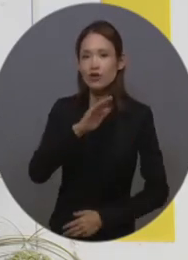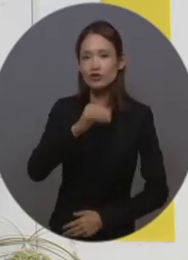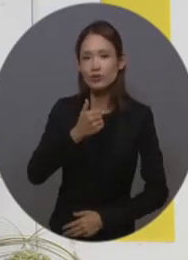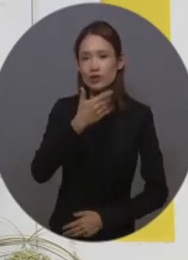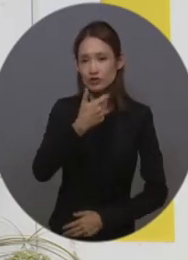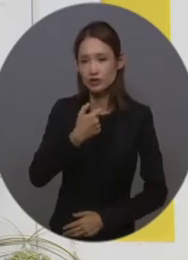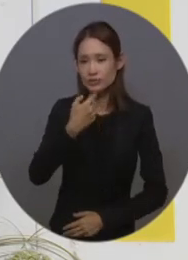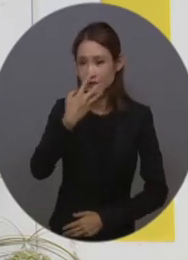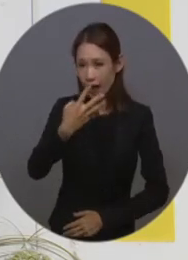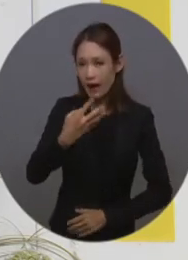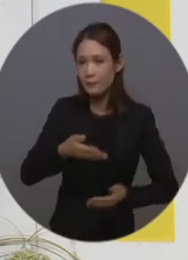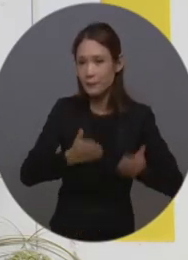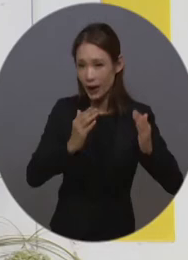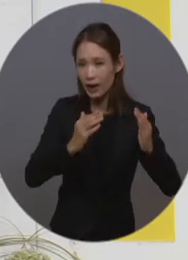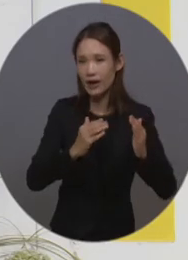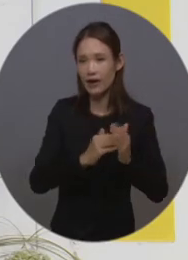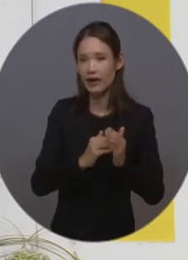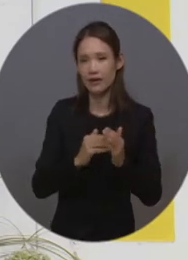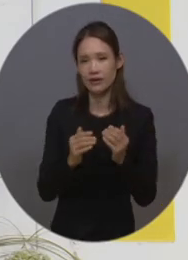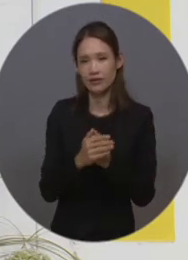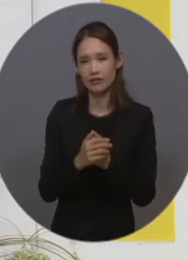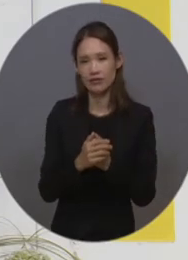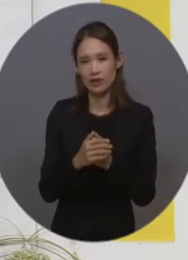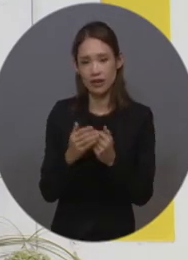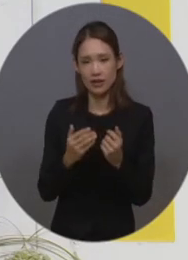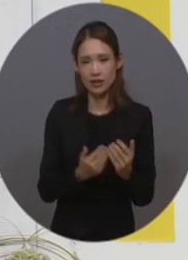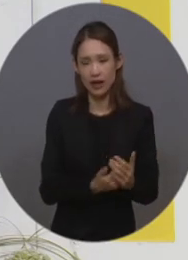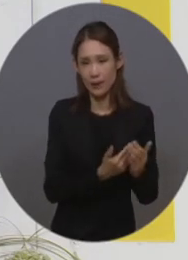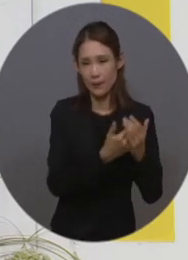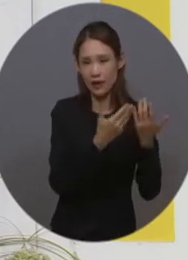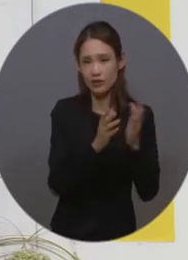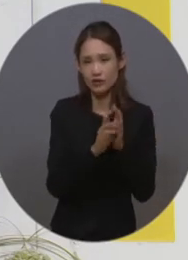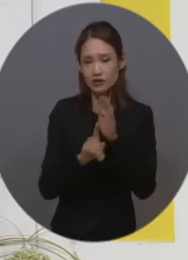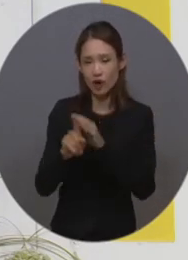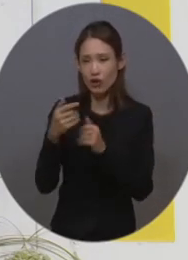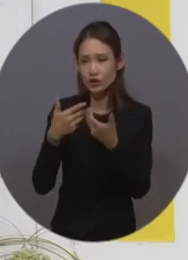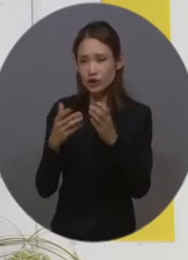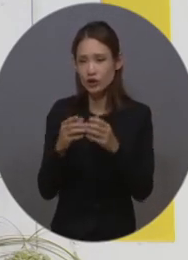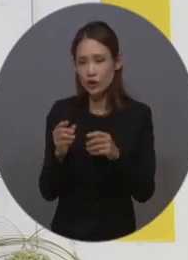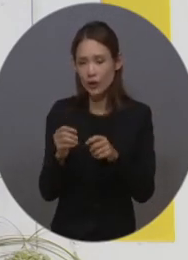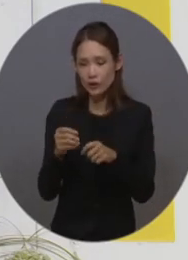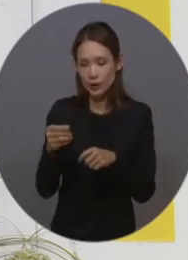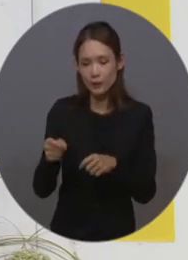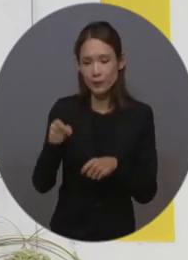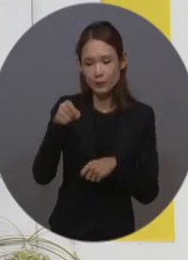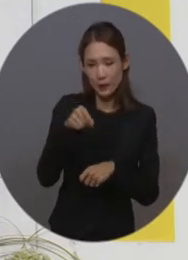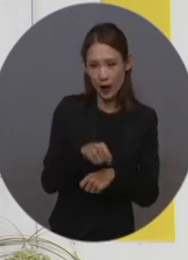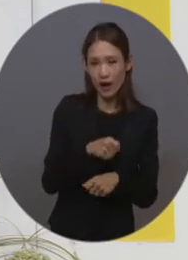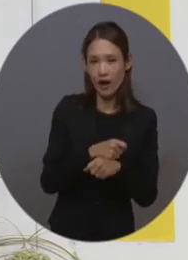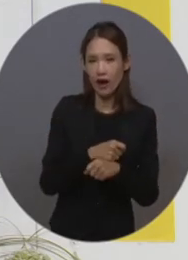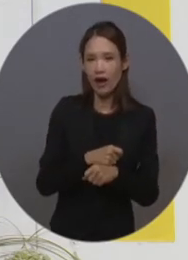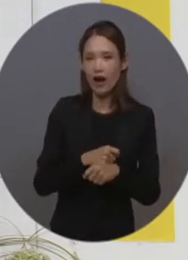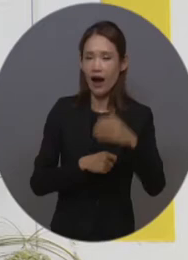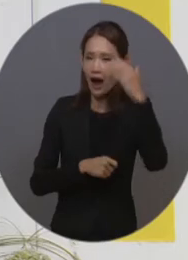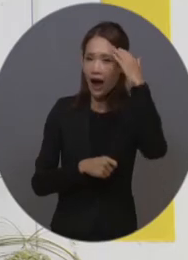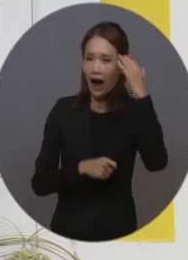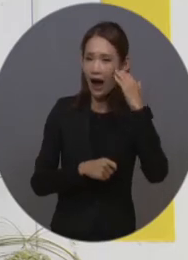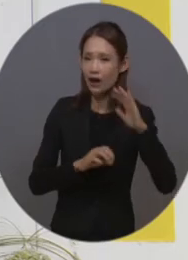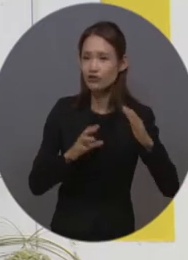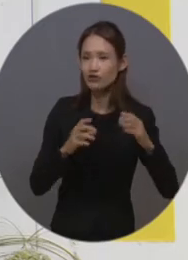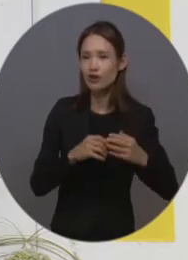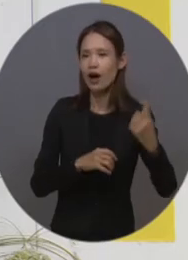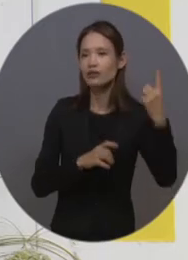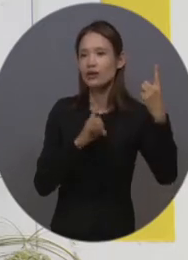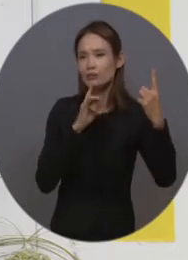이후로 개발도상국을 선진국으로 편입한 나라가 우리밖에 없습니다. 이거는 기적입니다. 세계